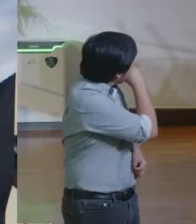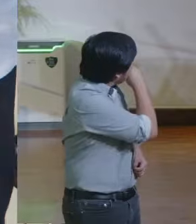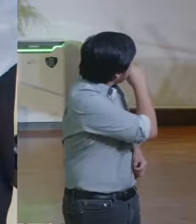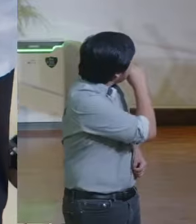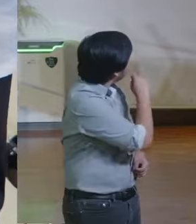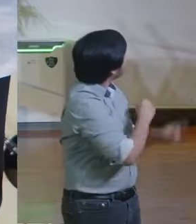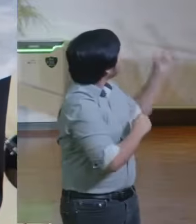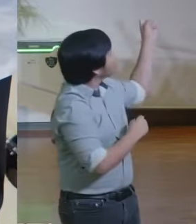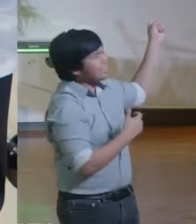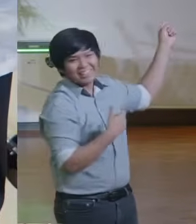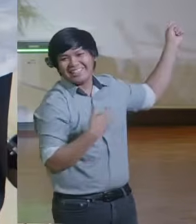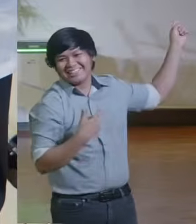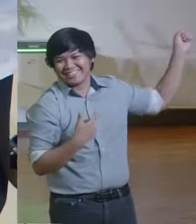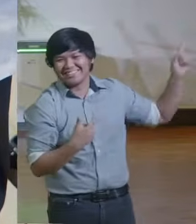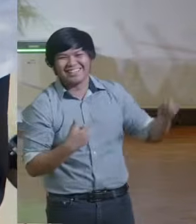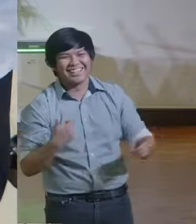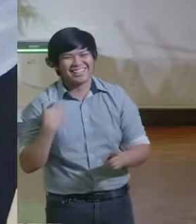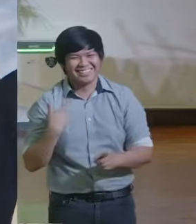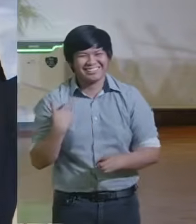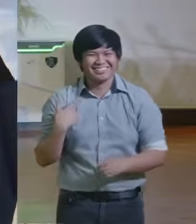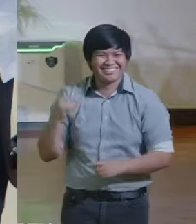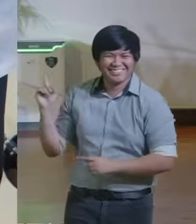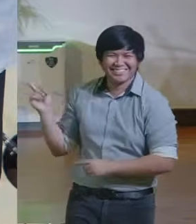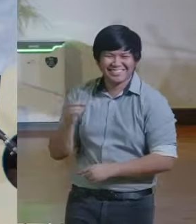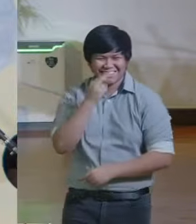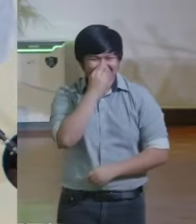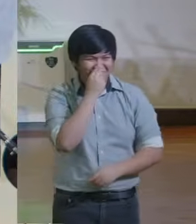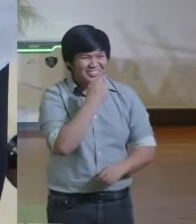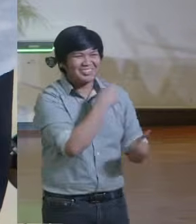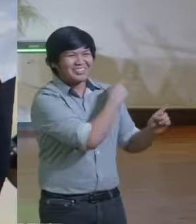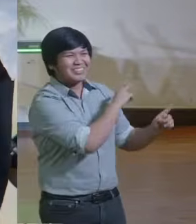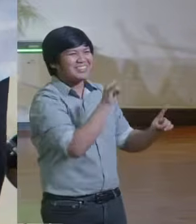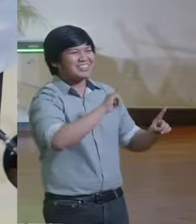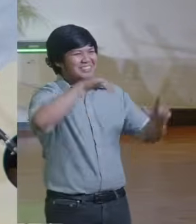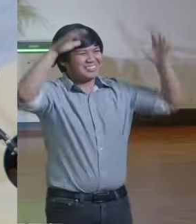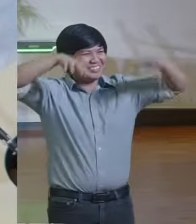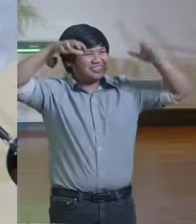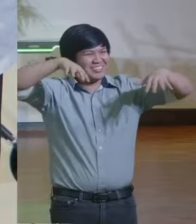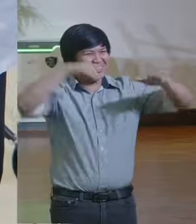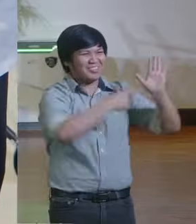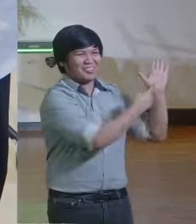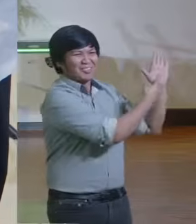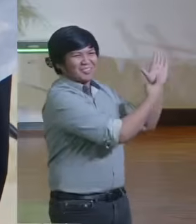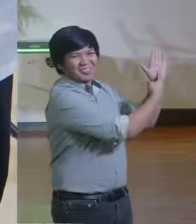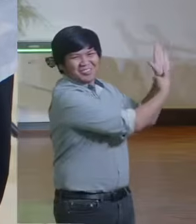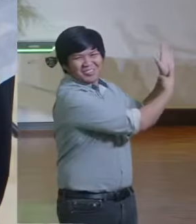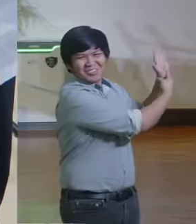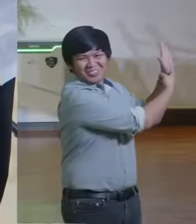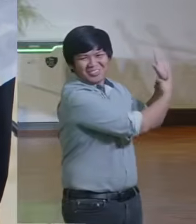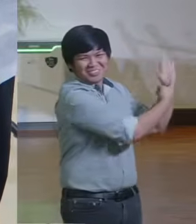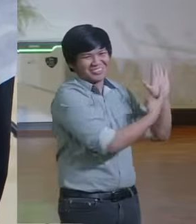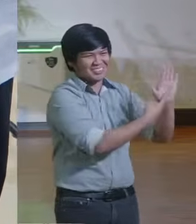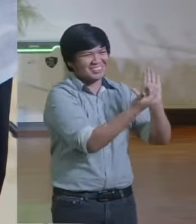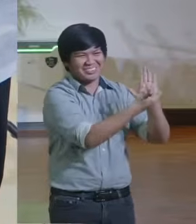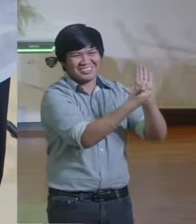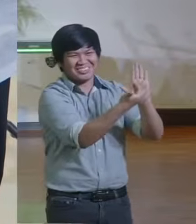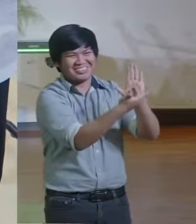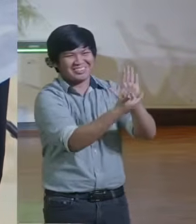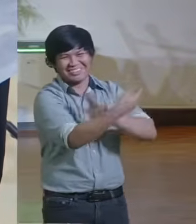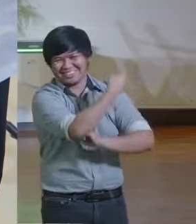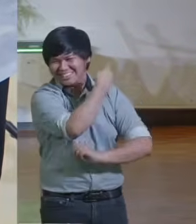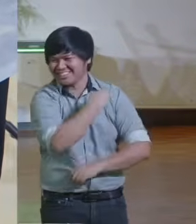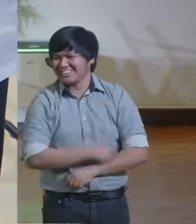ayan, eto na naman ako para akong weatherman. Ayan. Nakikita niyo yung mapa na yan, ang galing sila